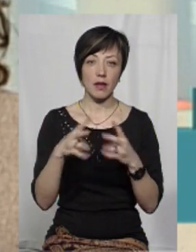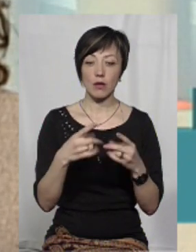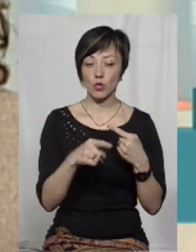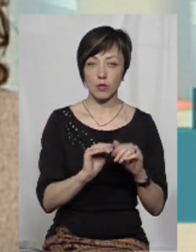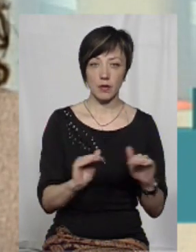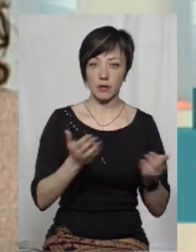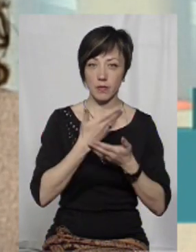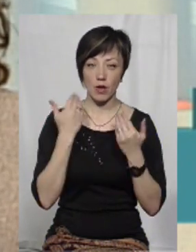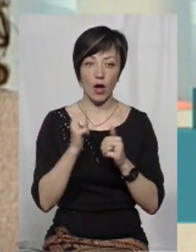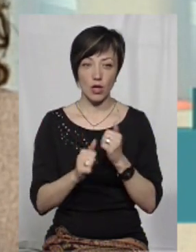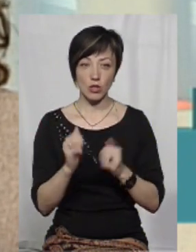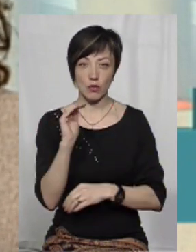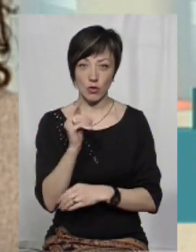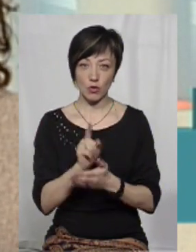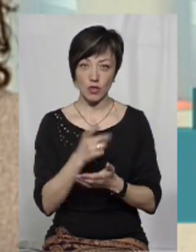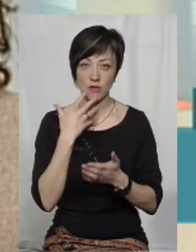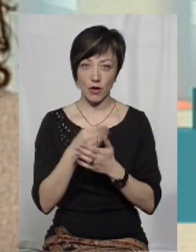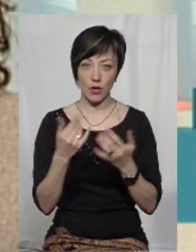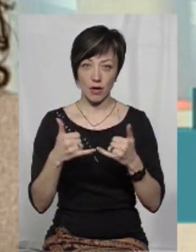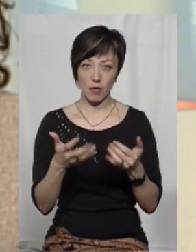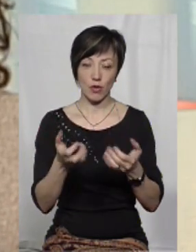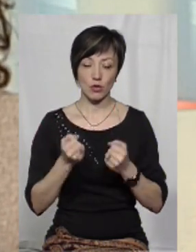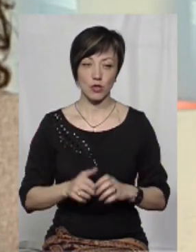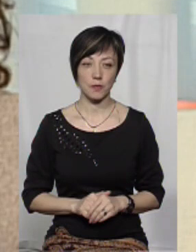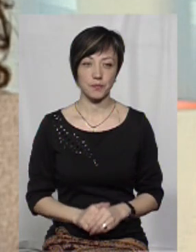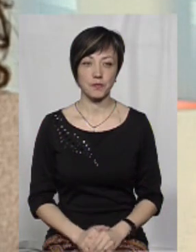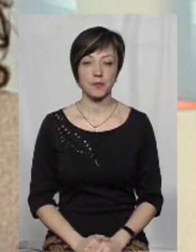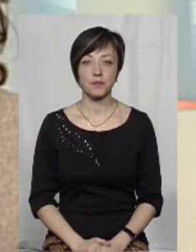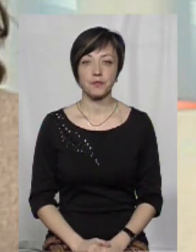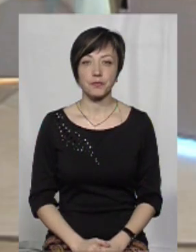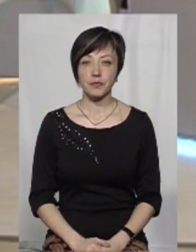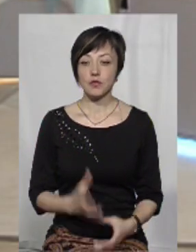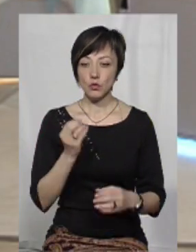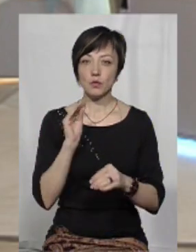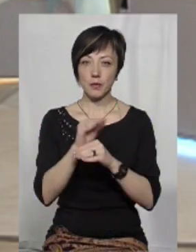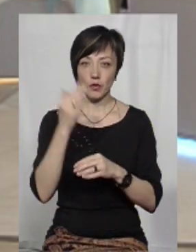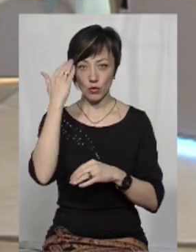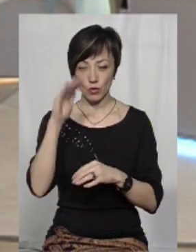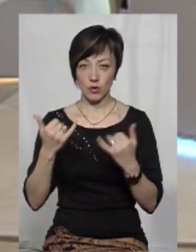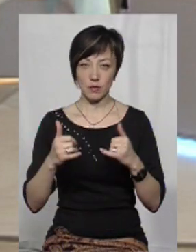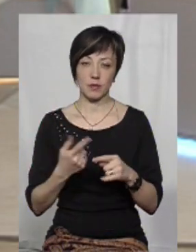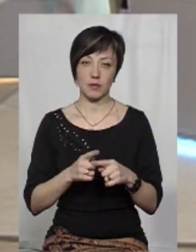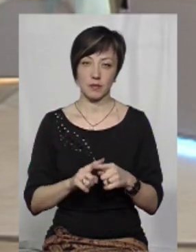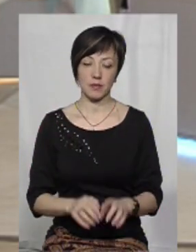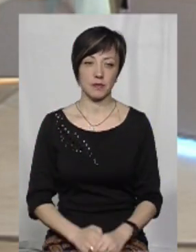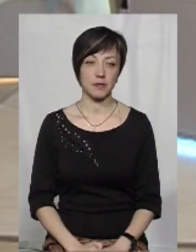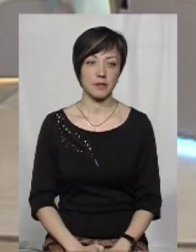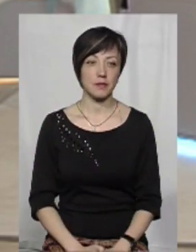детям. Ну, каждый же ребенок должен свою химию получить, так, а не так еще понюхать у